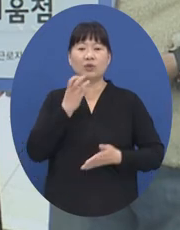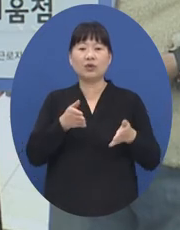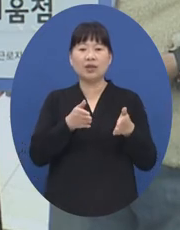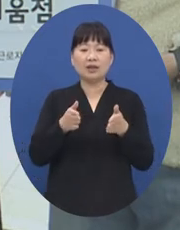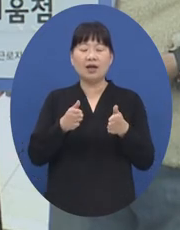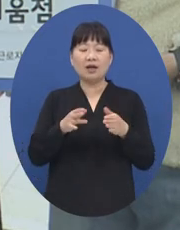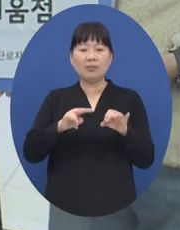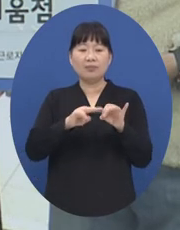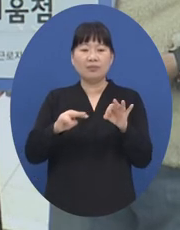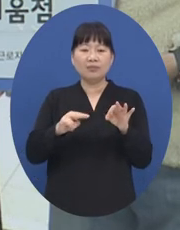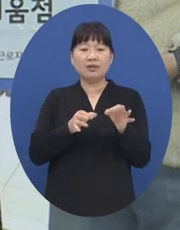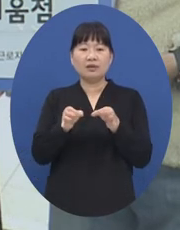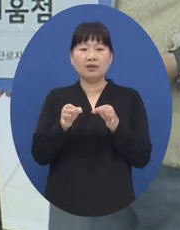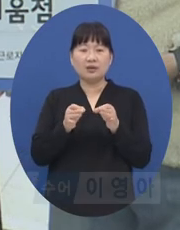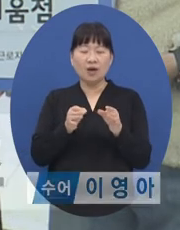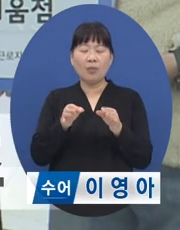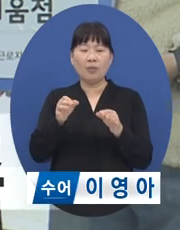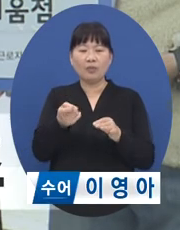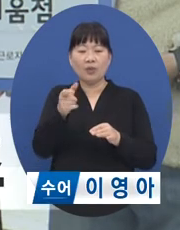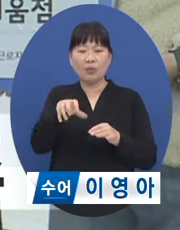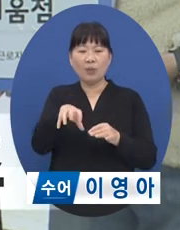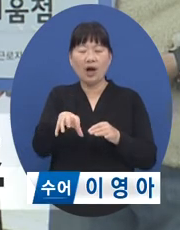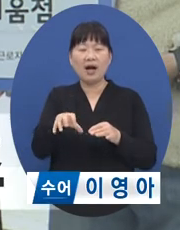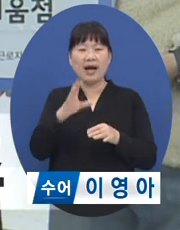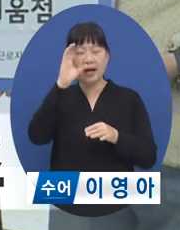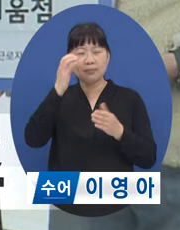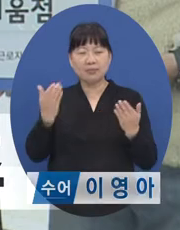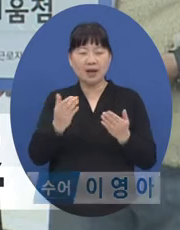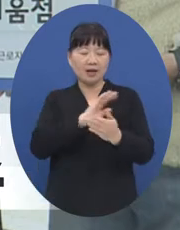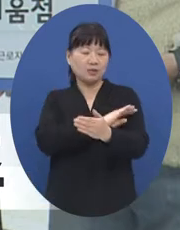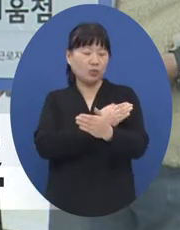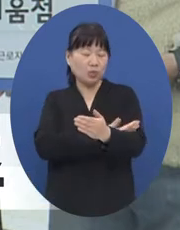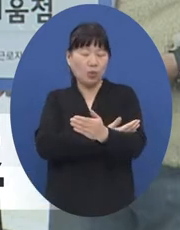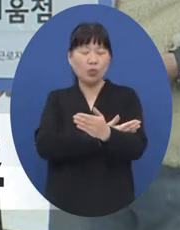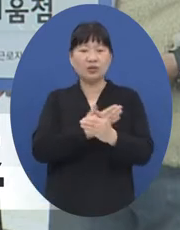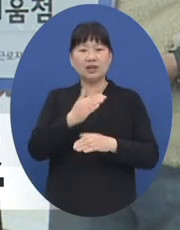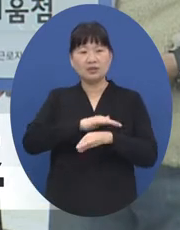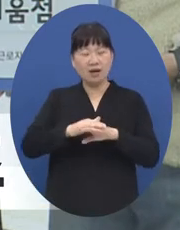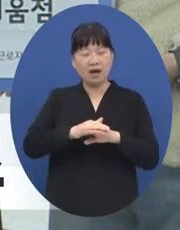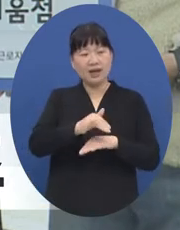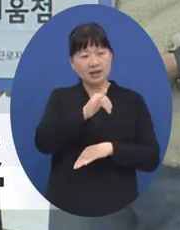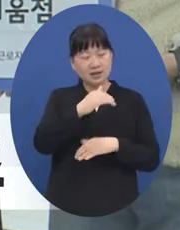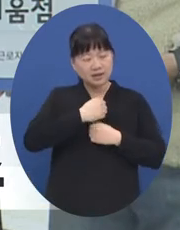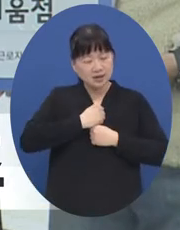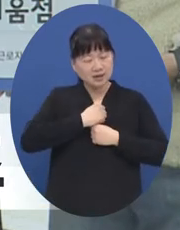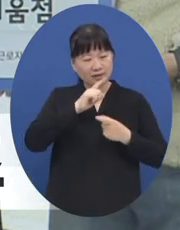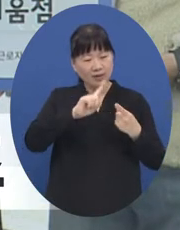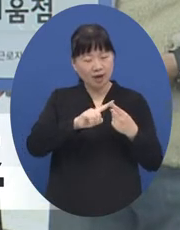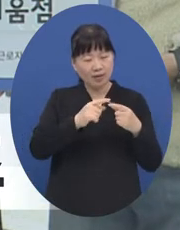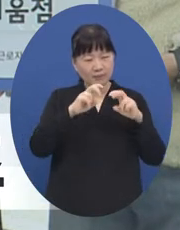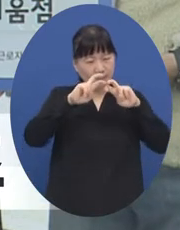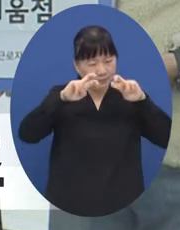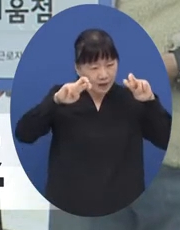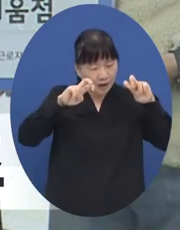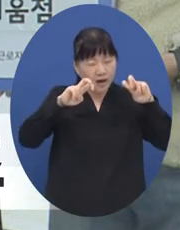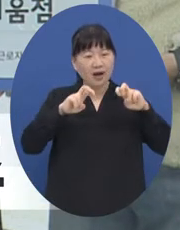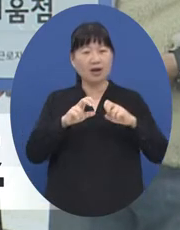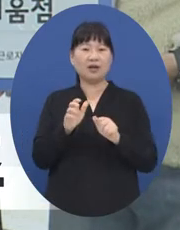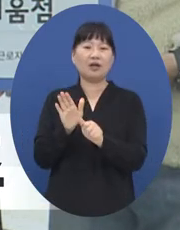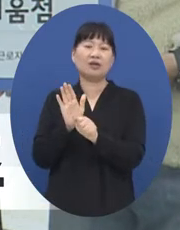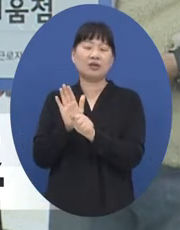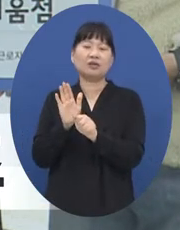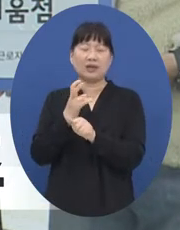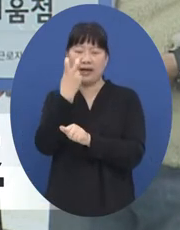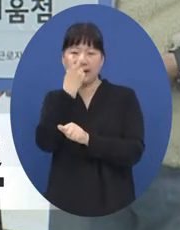경기도는 편의점 등 소규모 사업장의 아르바이트생의 노동권이 제대로 지켜지고 있는지 살펴보는 노동권익 서포터즈를 운영하고